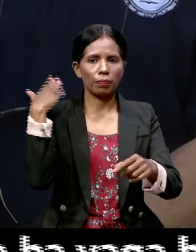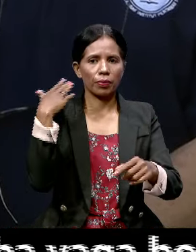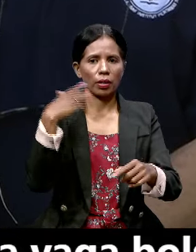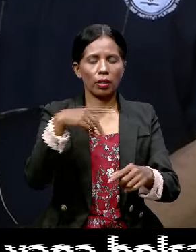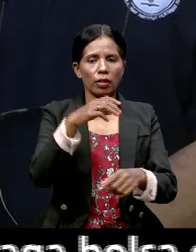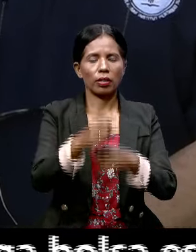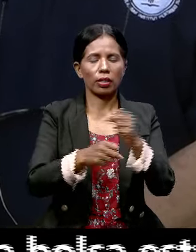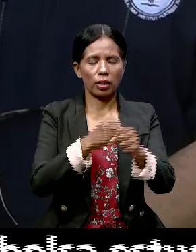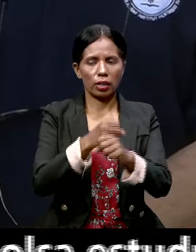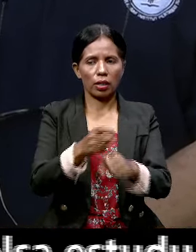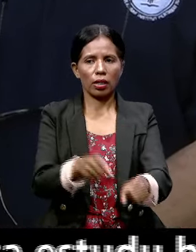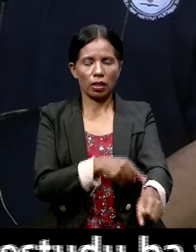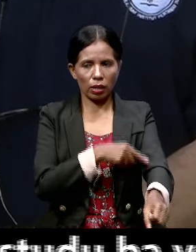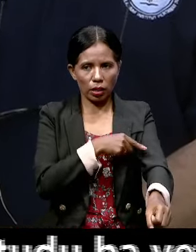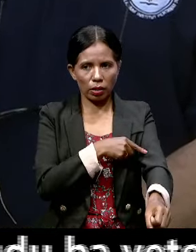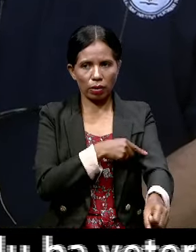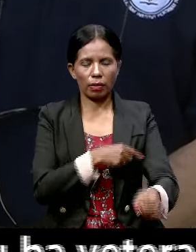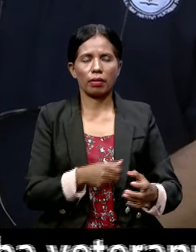periode naruk ya